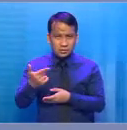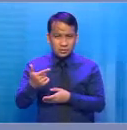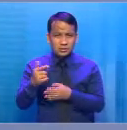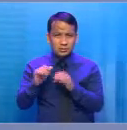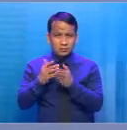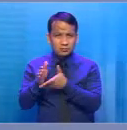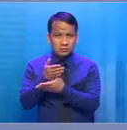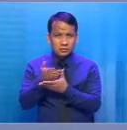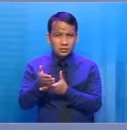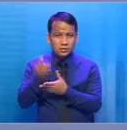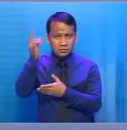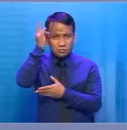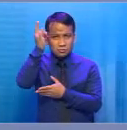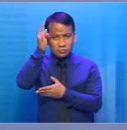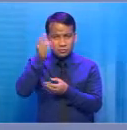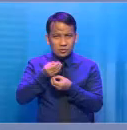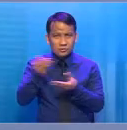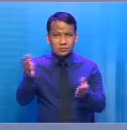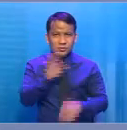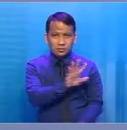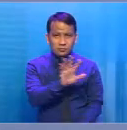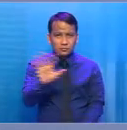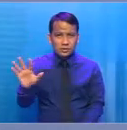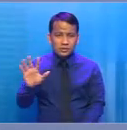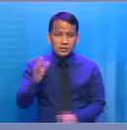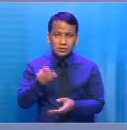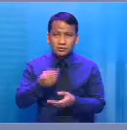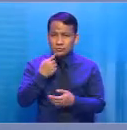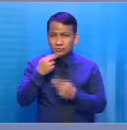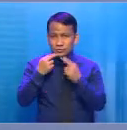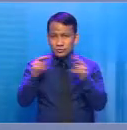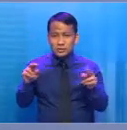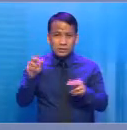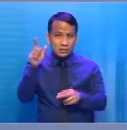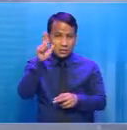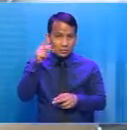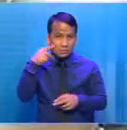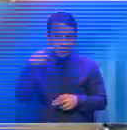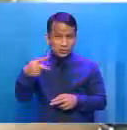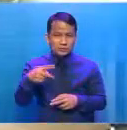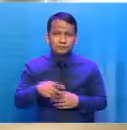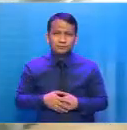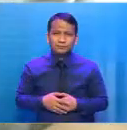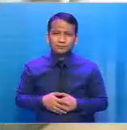ibahagi ang kanyang wifi. Nasa frontline ng balitang yan, si Laila Pangilinan.